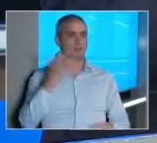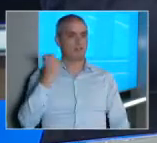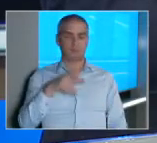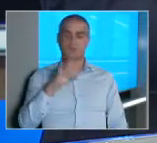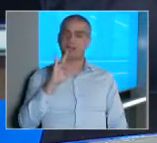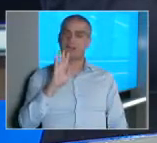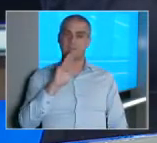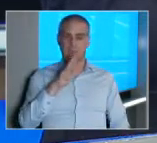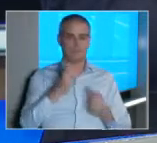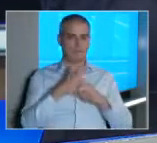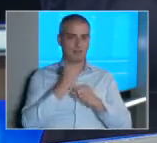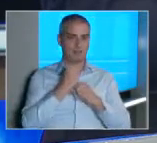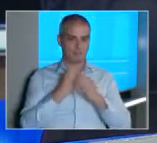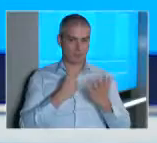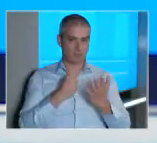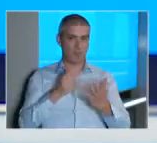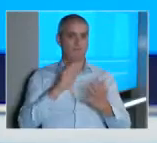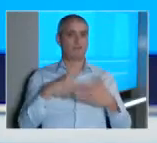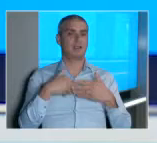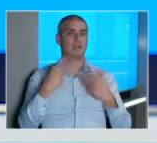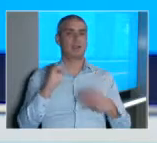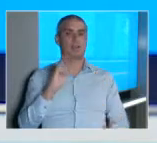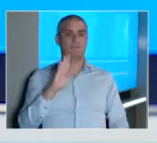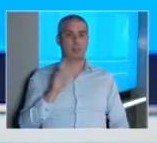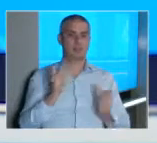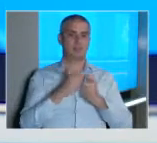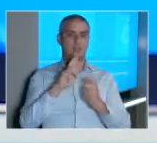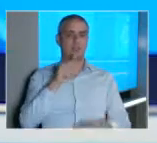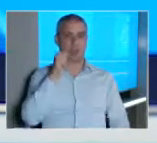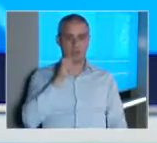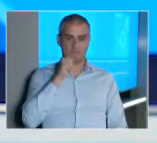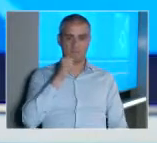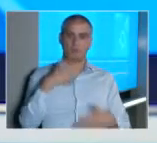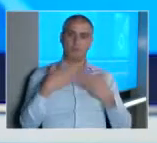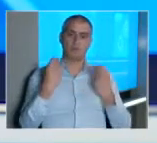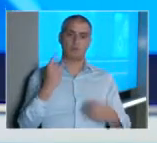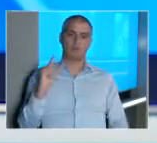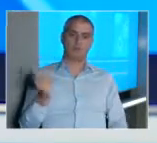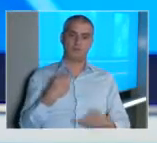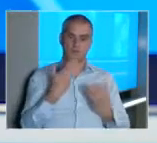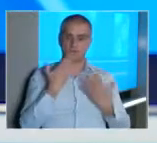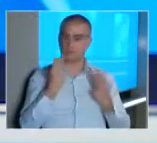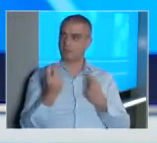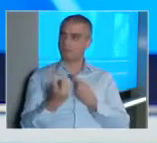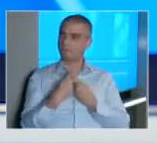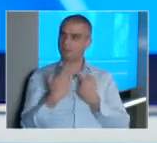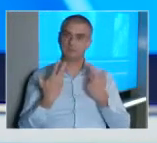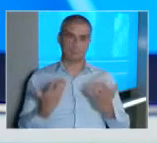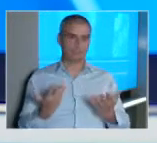חיליק בר ממפלגת העבודה. וחבר הכנסת מיכאל ביטון, כחול לבן. בוקר טוב. בוקר טוב לכם, חברים, תודה שהצטרפתם